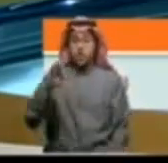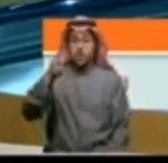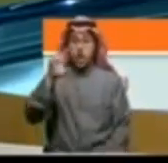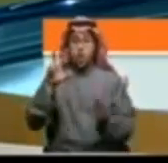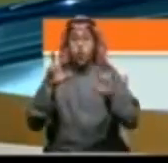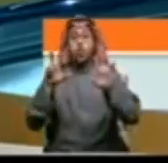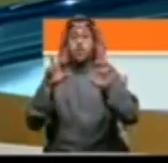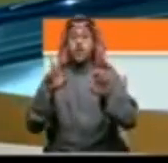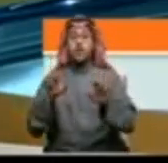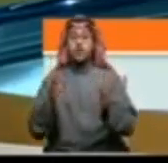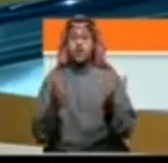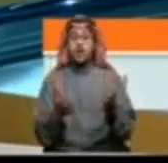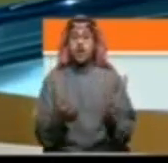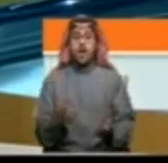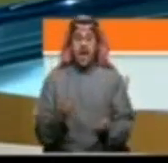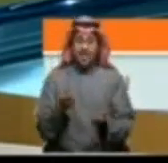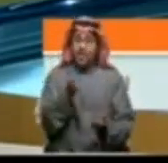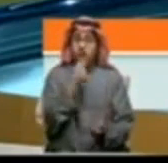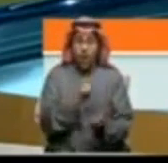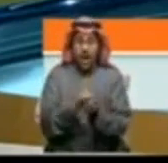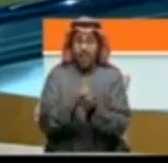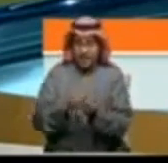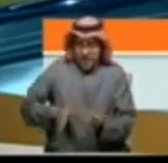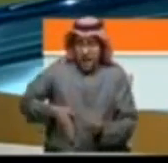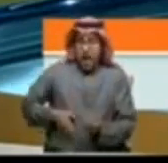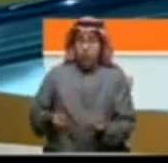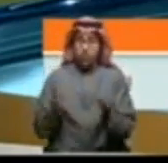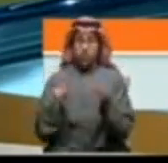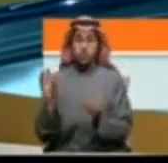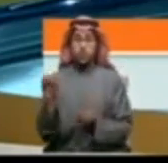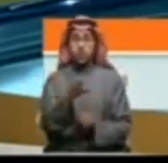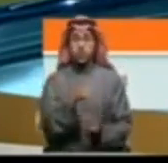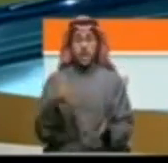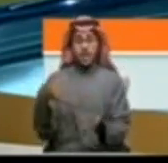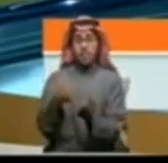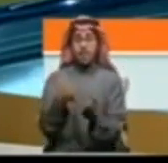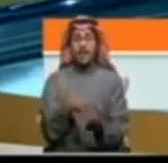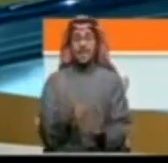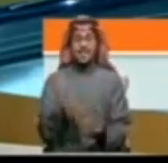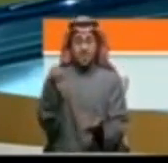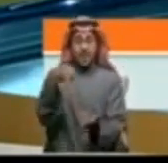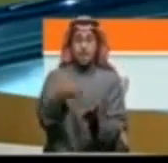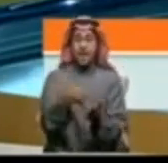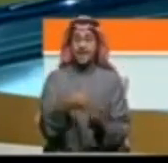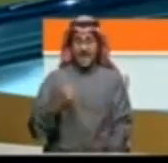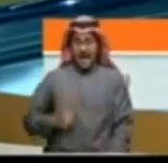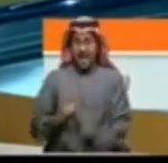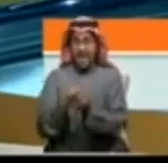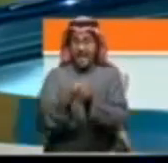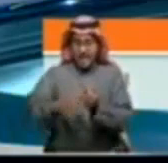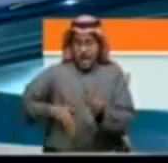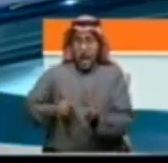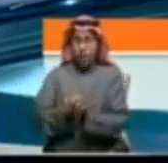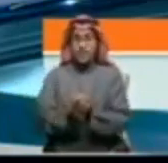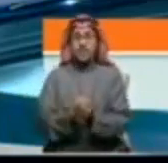189 طنا من مواد الغسيل الكلوي، سيتم توزيعها على مراكز الغسيل الكلوي في محافظات عدن